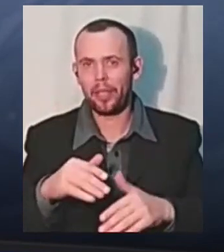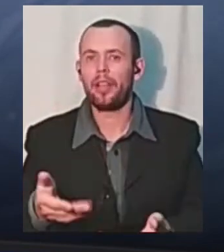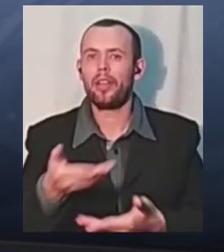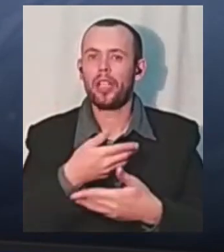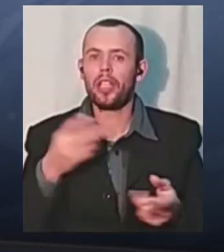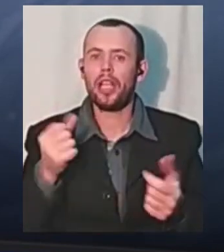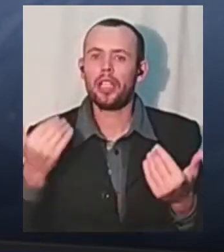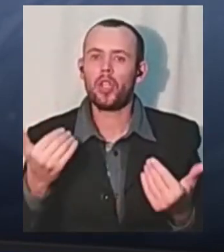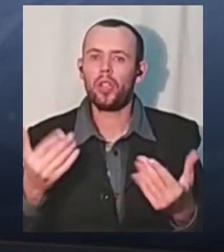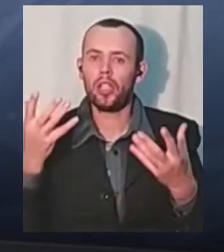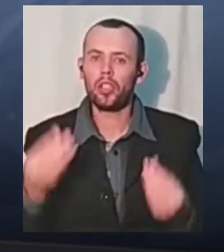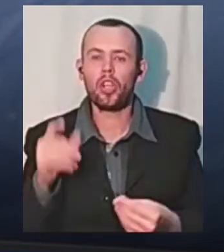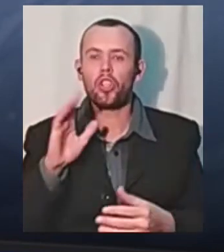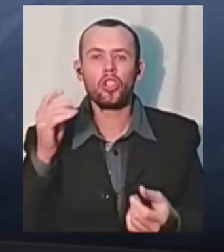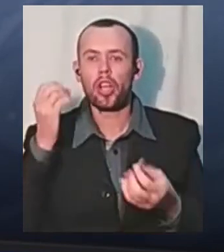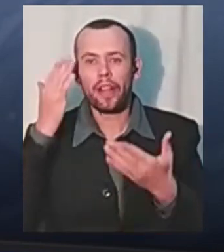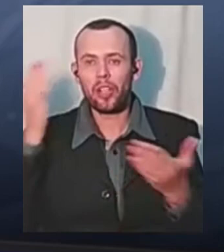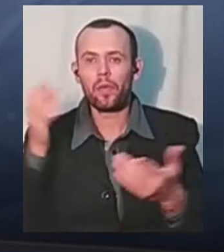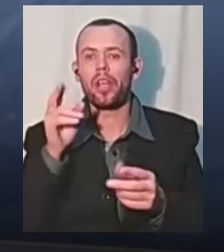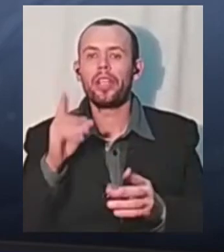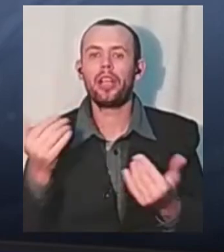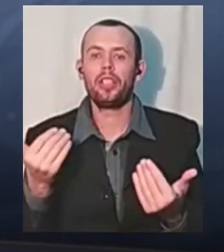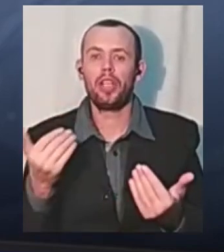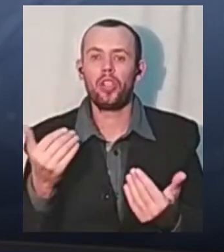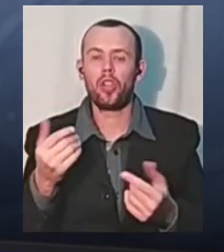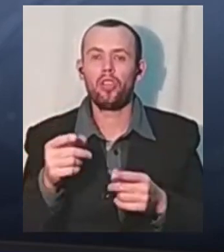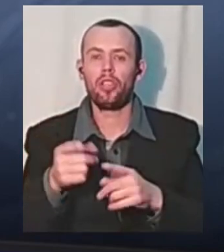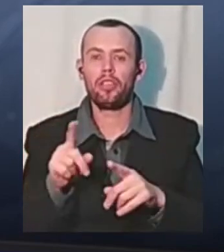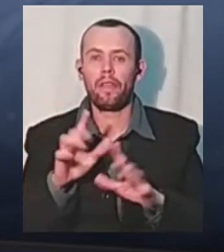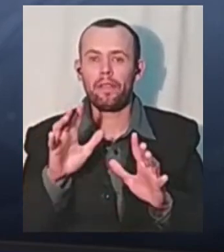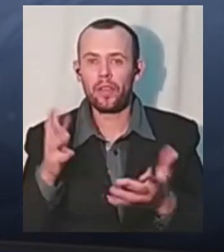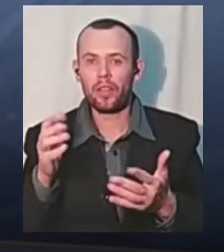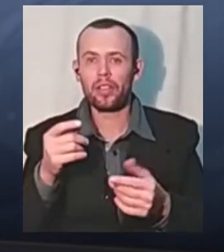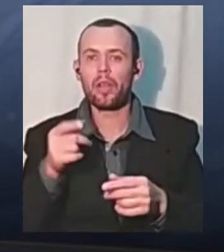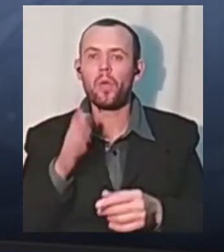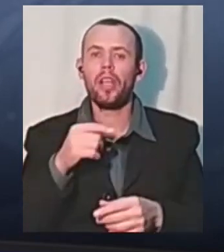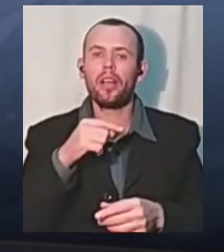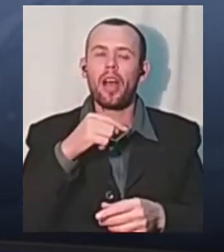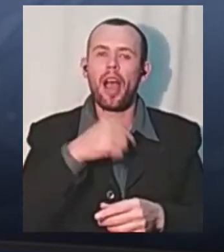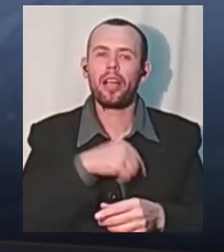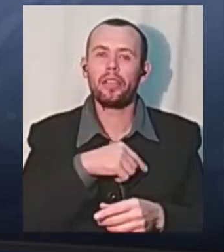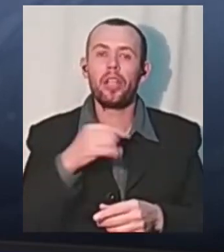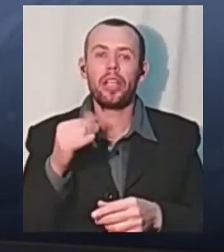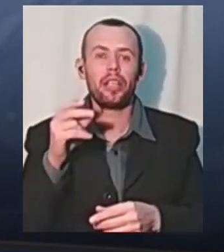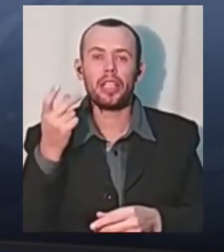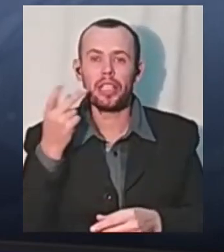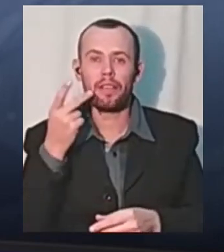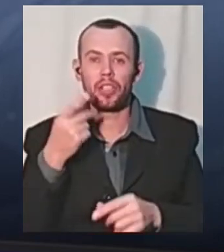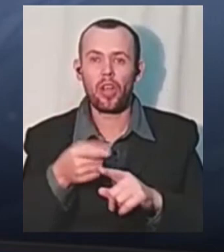сьогоднішній день ще невідомо, якось це сьогоднішнє лихо буде характеризуватися. І не завжди